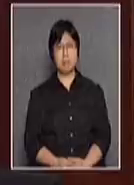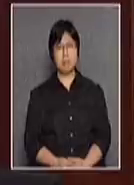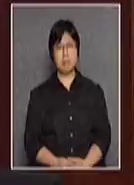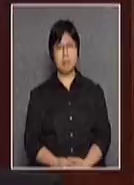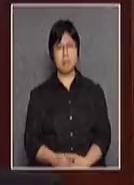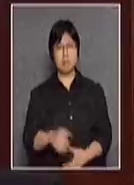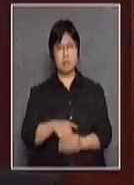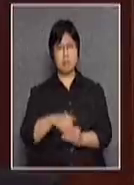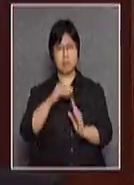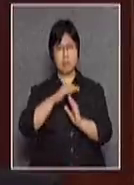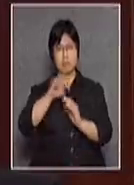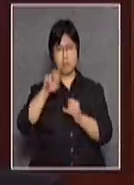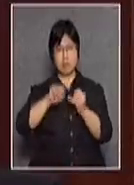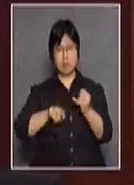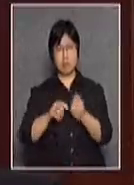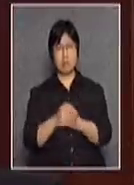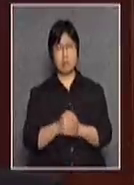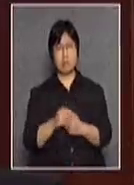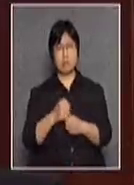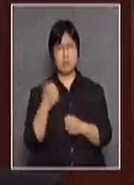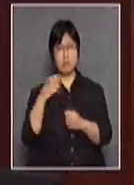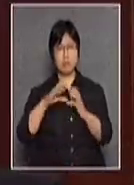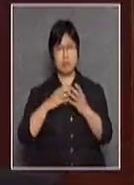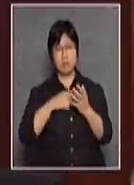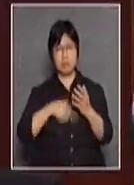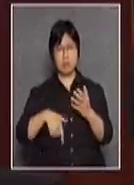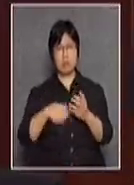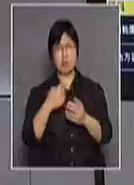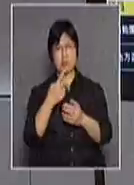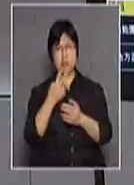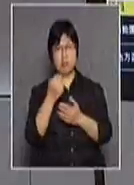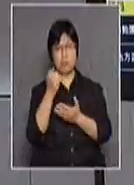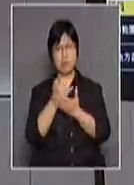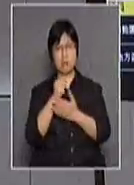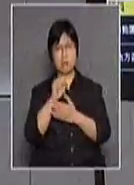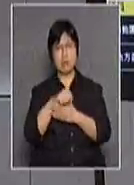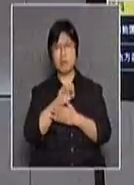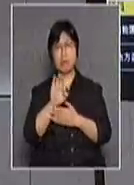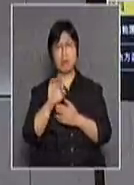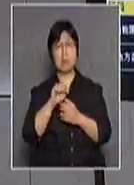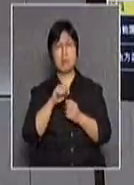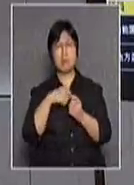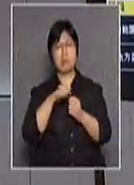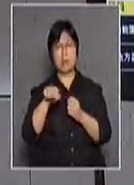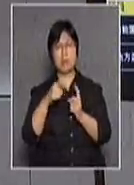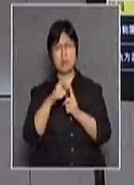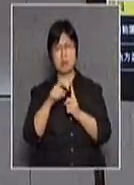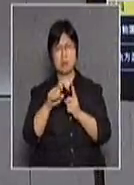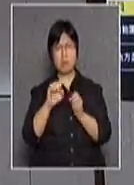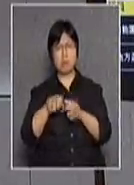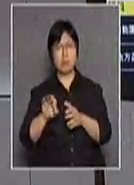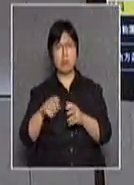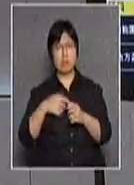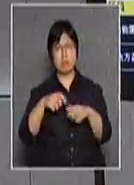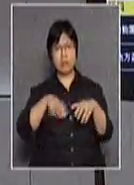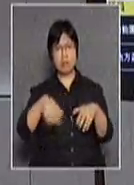停止表決顯示結果。功能團體選舉產生的議員20位出席，沒有人贊成，19位反對，沒有人棄權。分區直接選舉